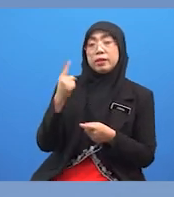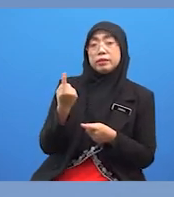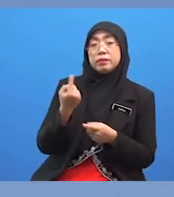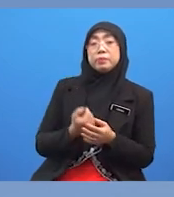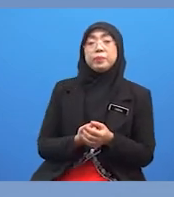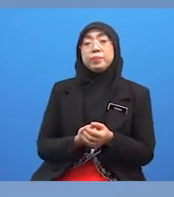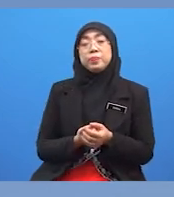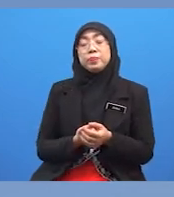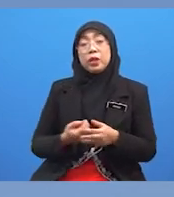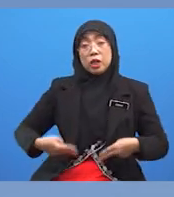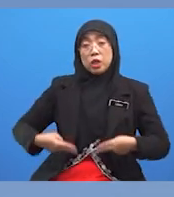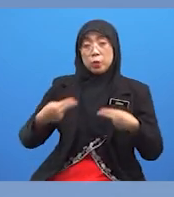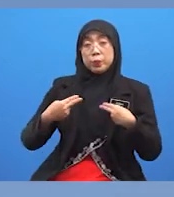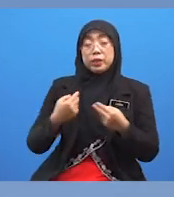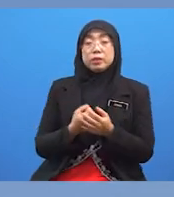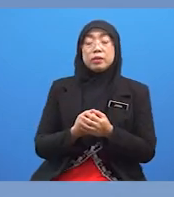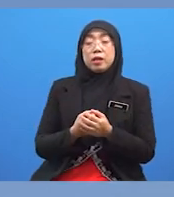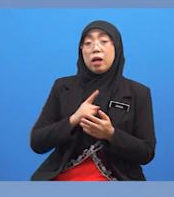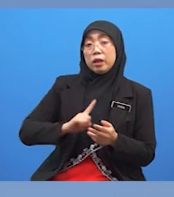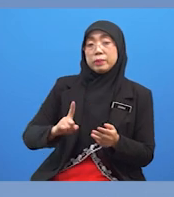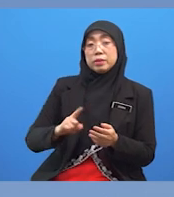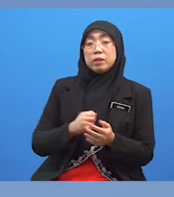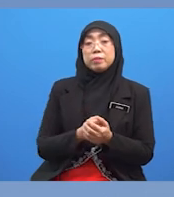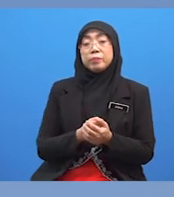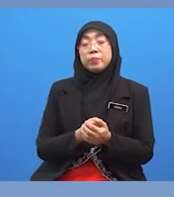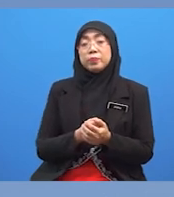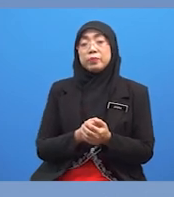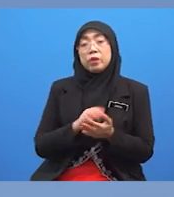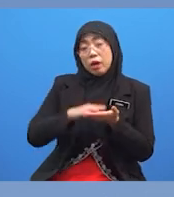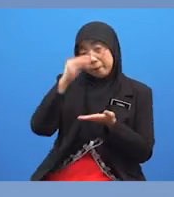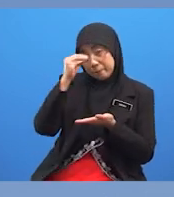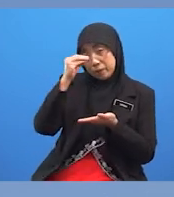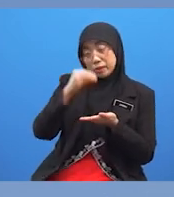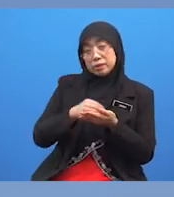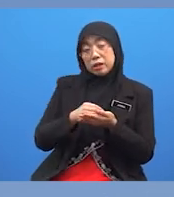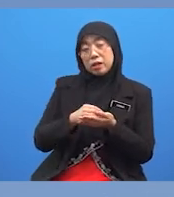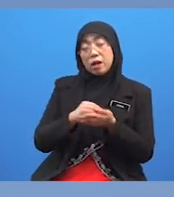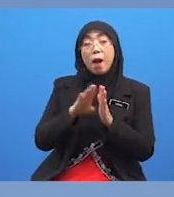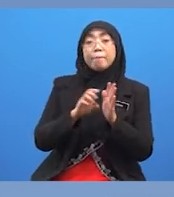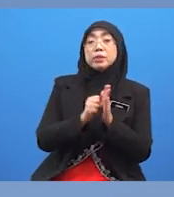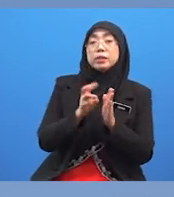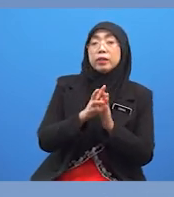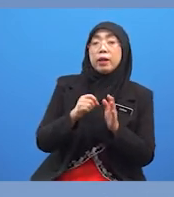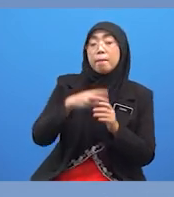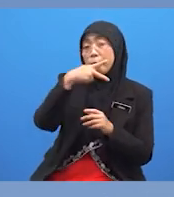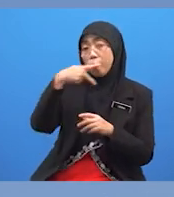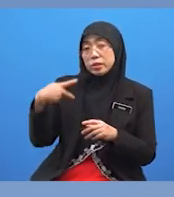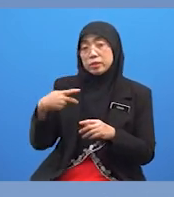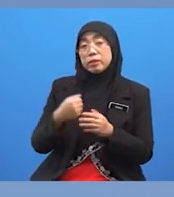Kehidupan beragama pula meliputi menuntut ilmu, berzikir,